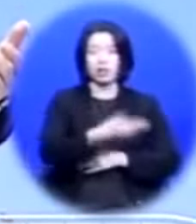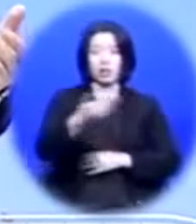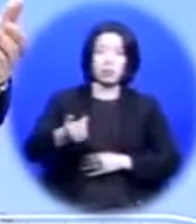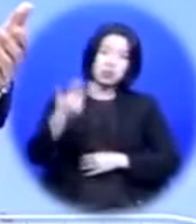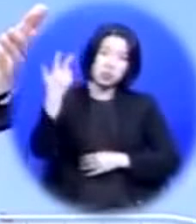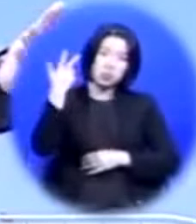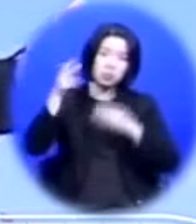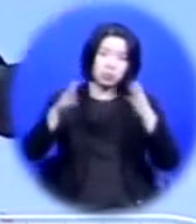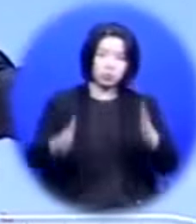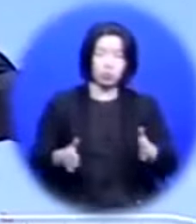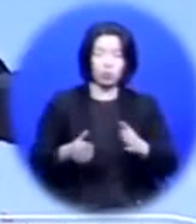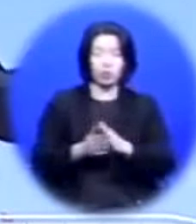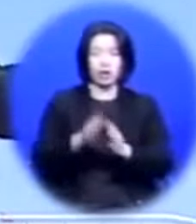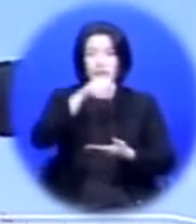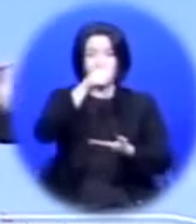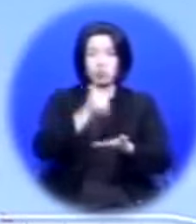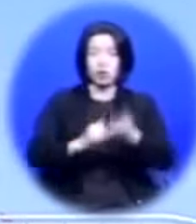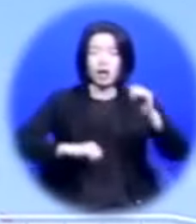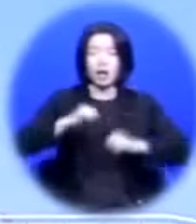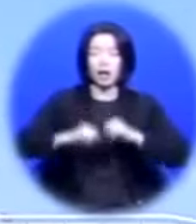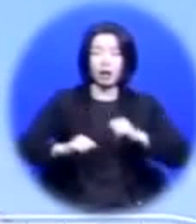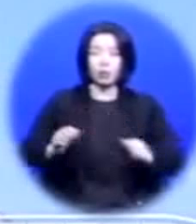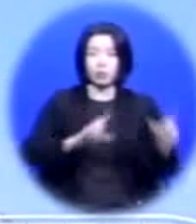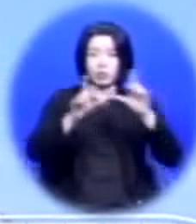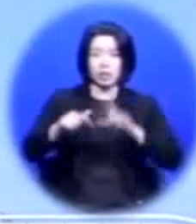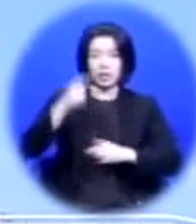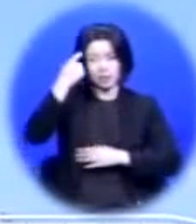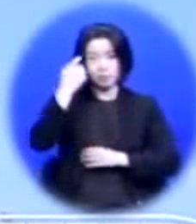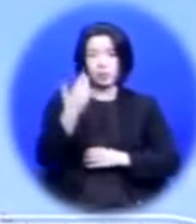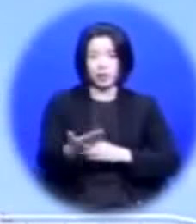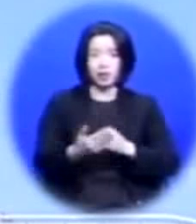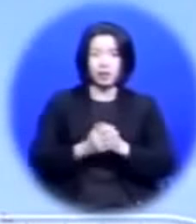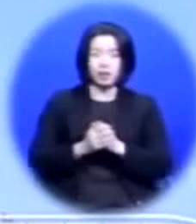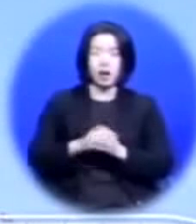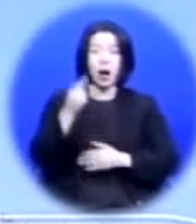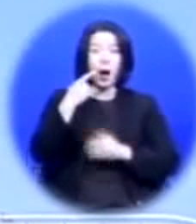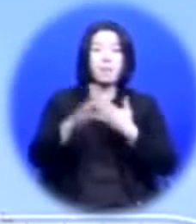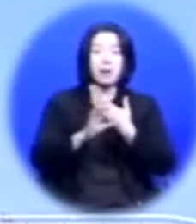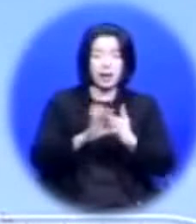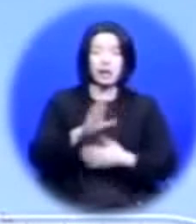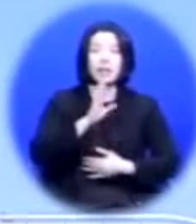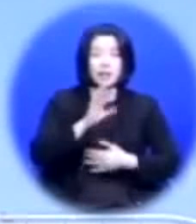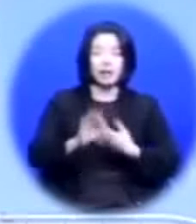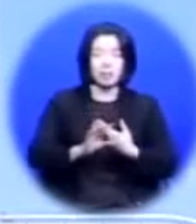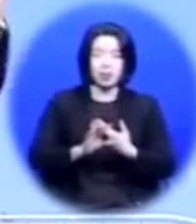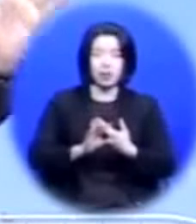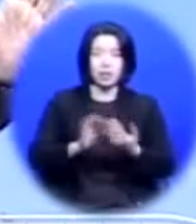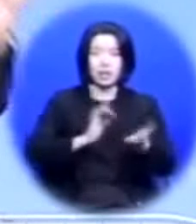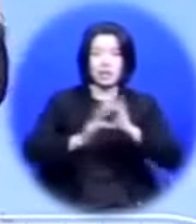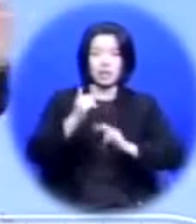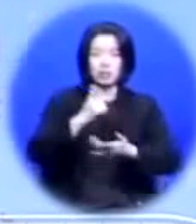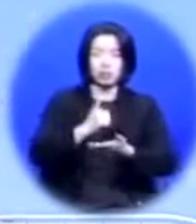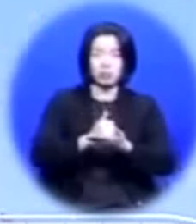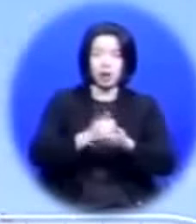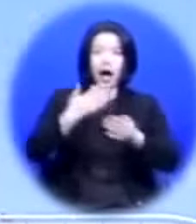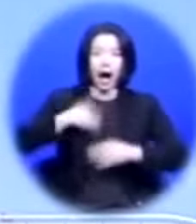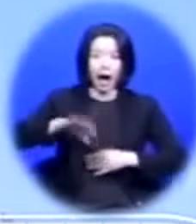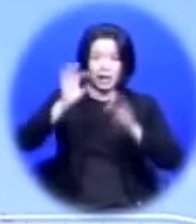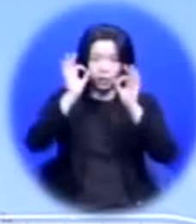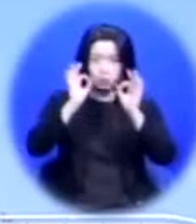주간 동안에 죄를 짓고 살았습니까 만약에 그랬다면 여러분은 예수님을 알지도 보지도